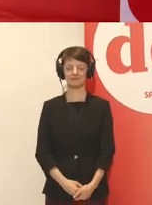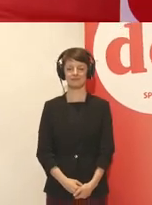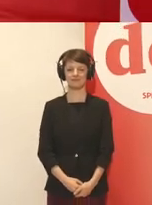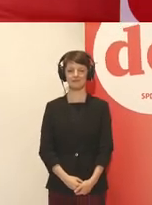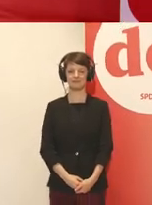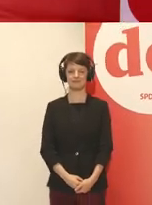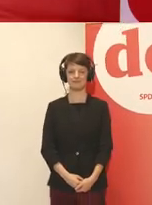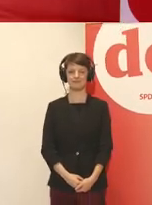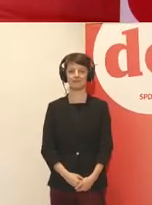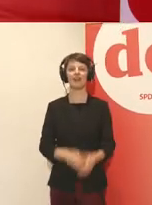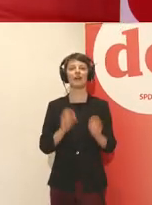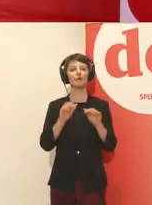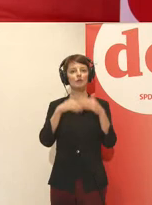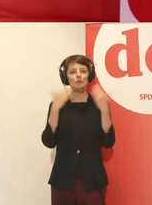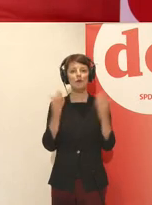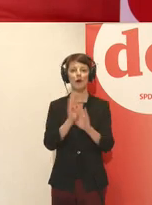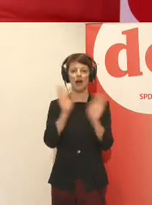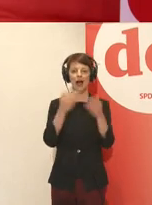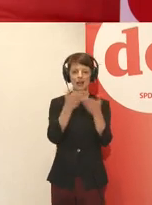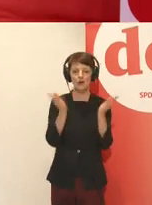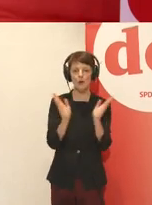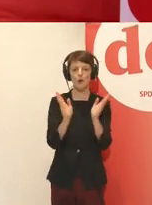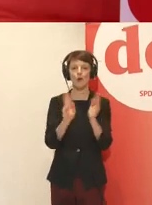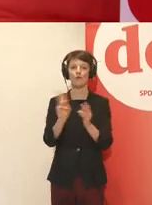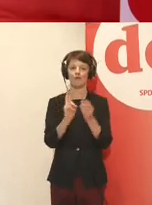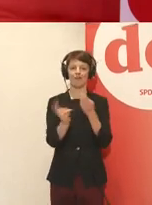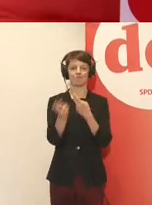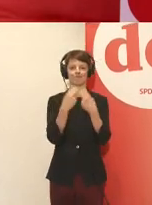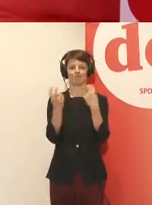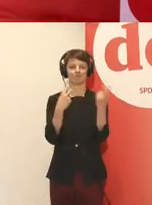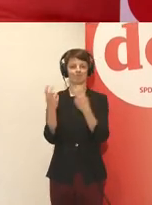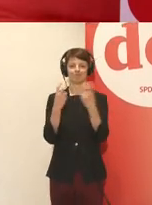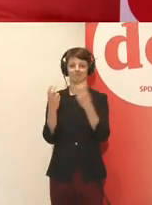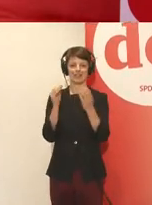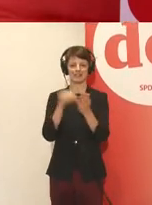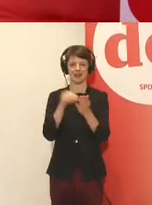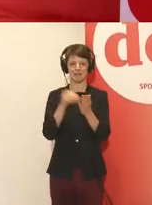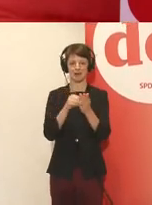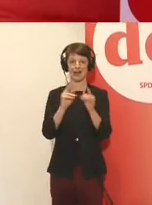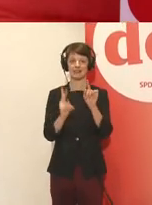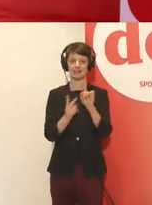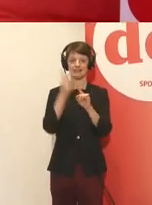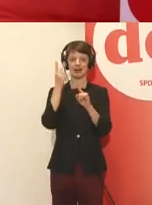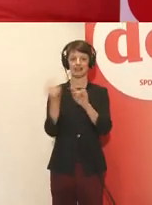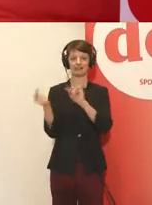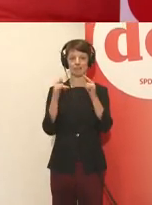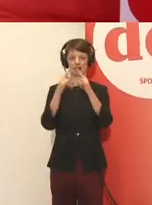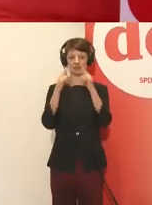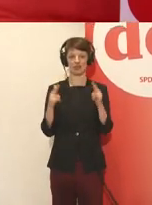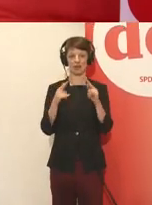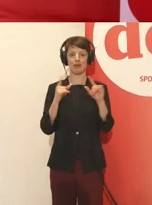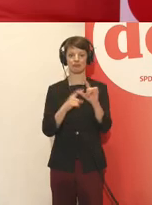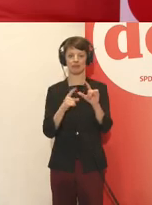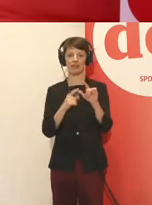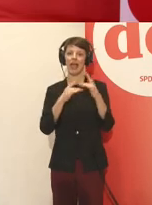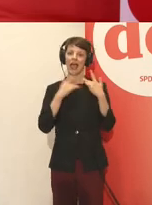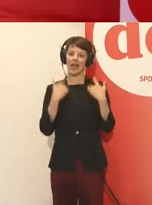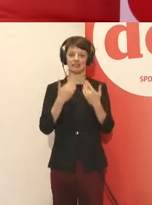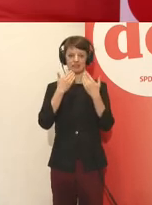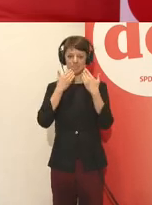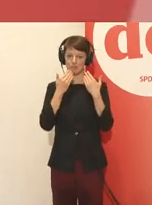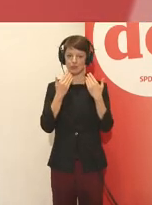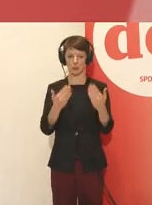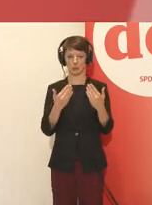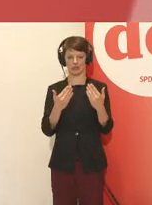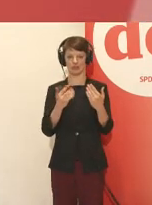ja guten morgen und hallo an alle die sich eingeschaltet haben zum zweiten debatten kämpft der spd da grüßen euch herzlich und wir